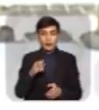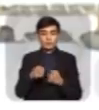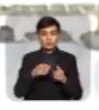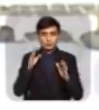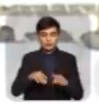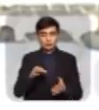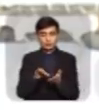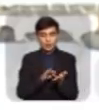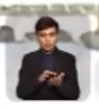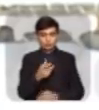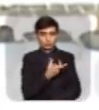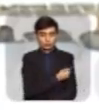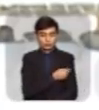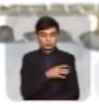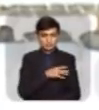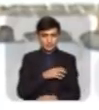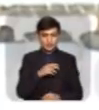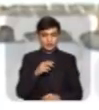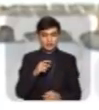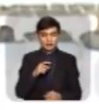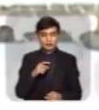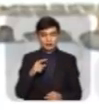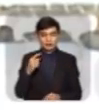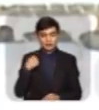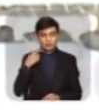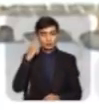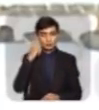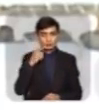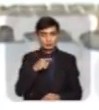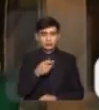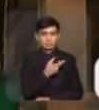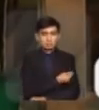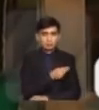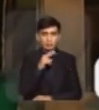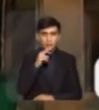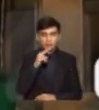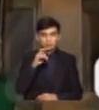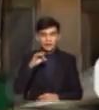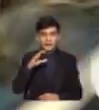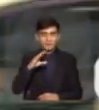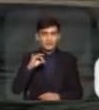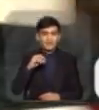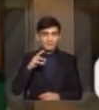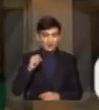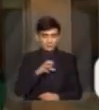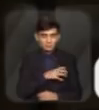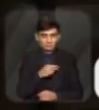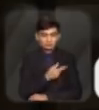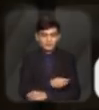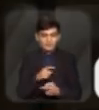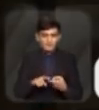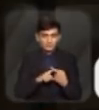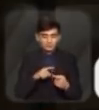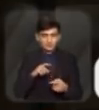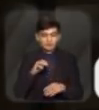сразу поставили прививки. Я думаю, это из-за прививок. Главного врача 4-го роддома Алматы, где